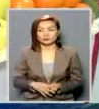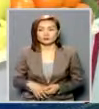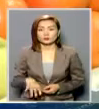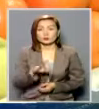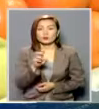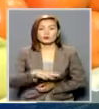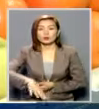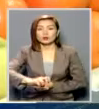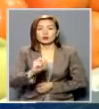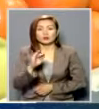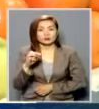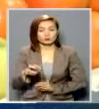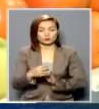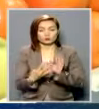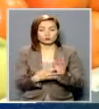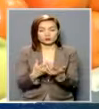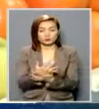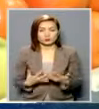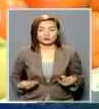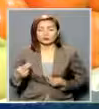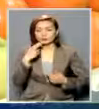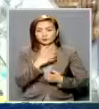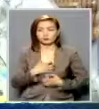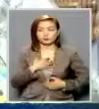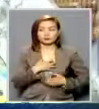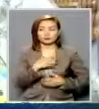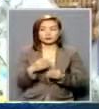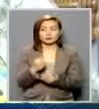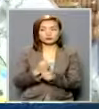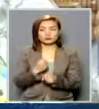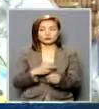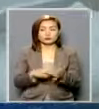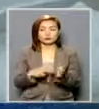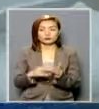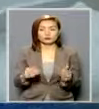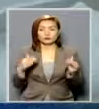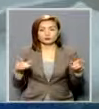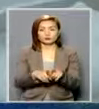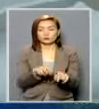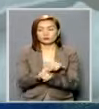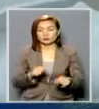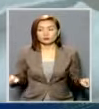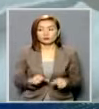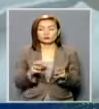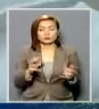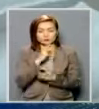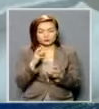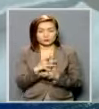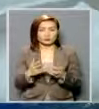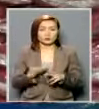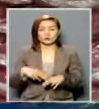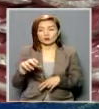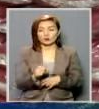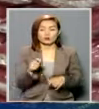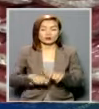Атырау облысы әкімдігінде 19 түрлі әлеуметтік маңызы бар азық-түлік тауарлары бағаларының өсуіне жол бермеу ұстап тұру бойынша апта